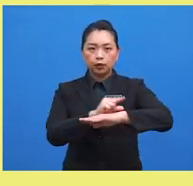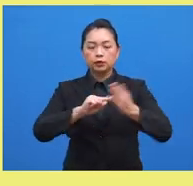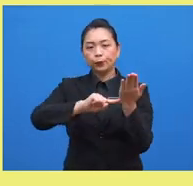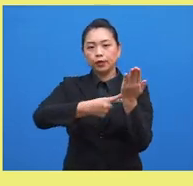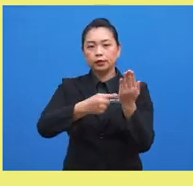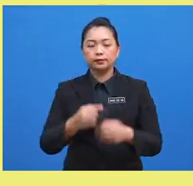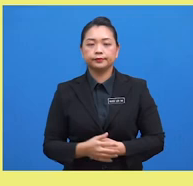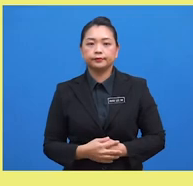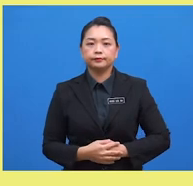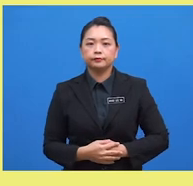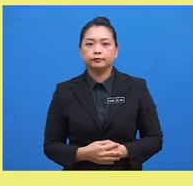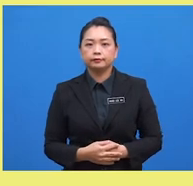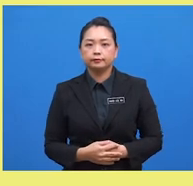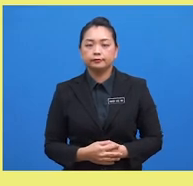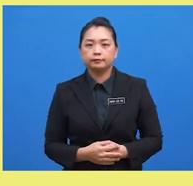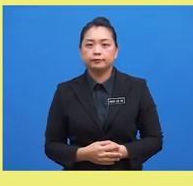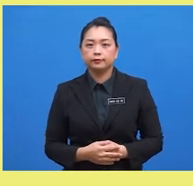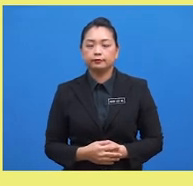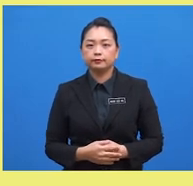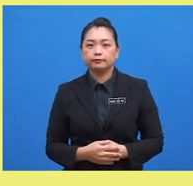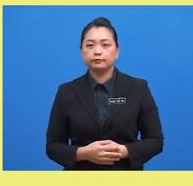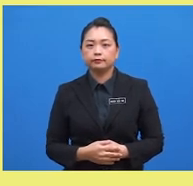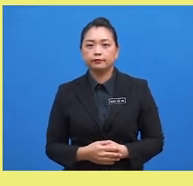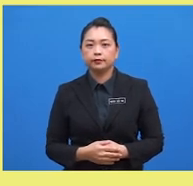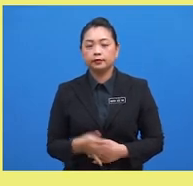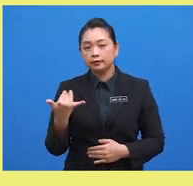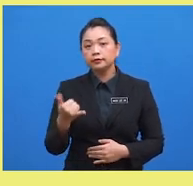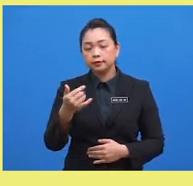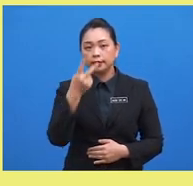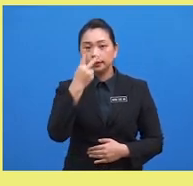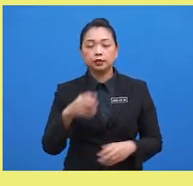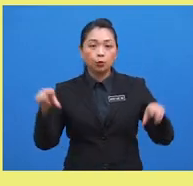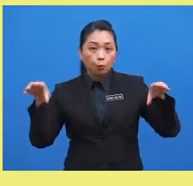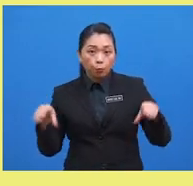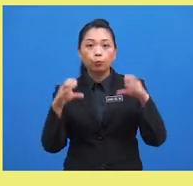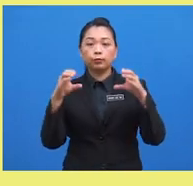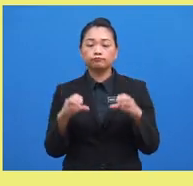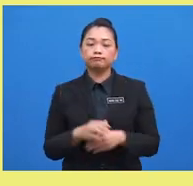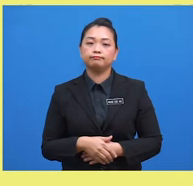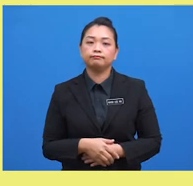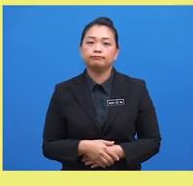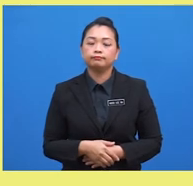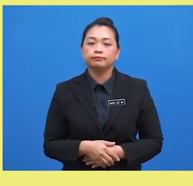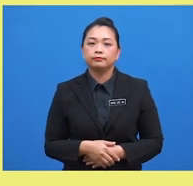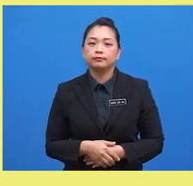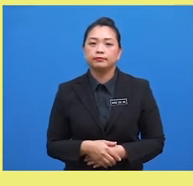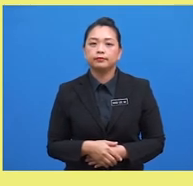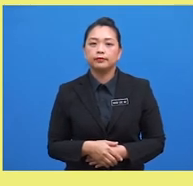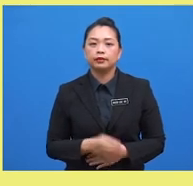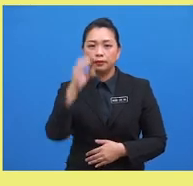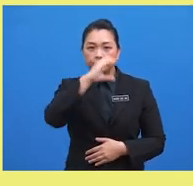dan beg guna semula. Seterusnya, kita melaksanakan strategi,